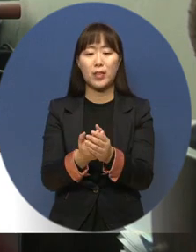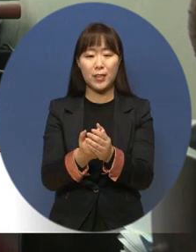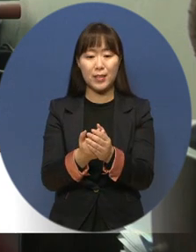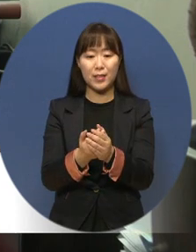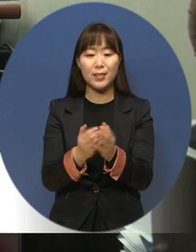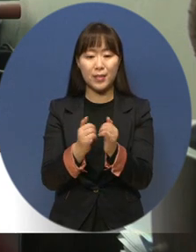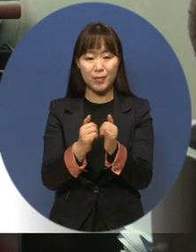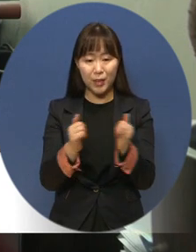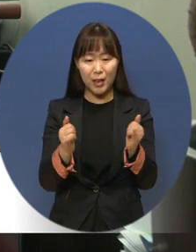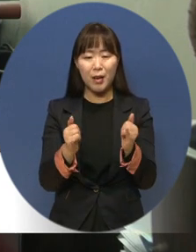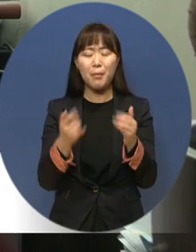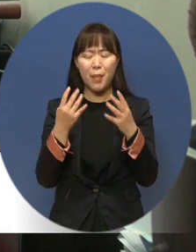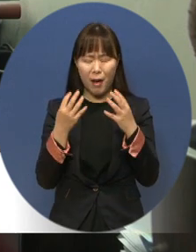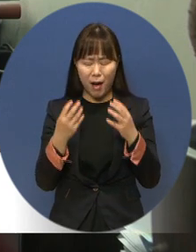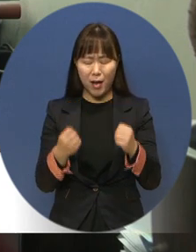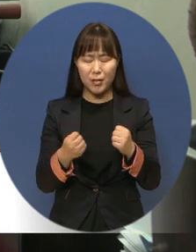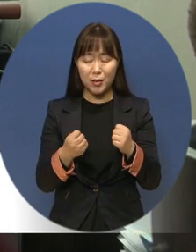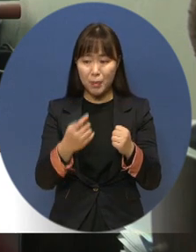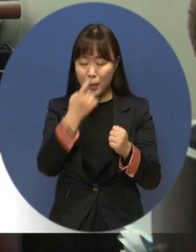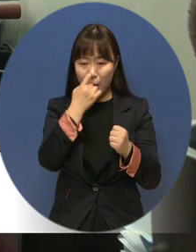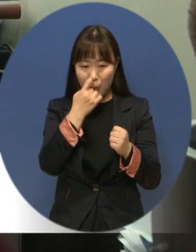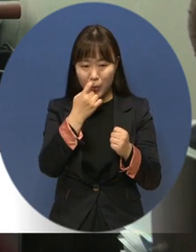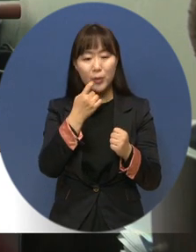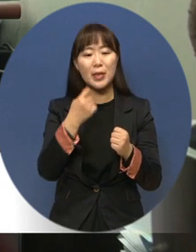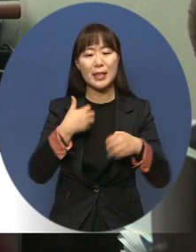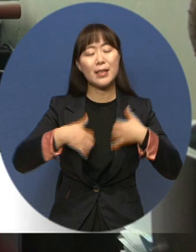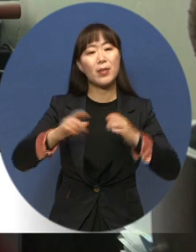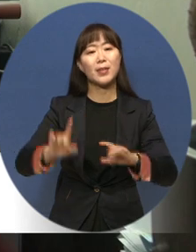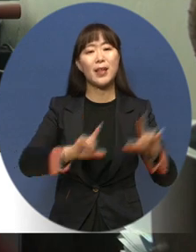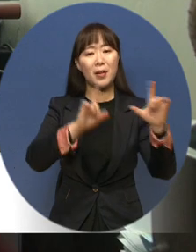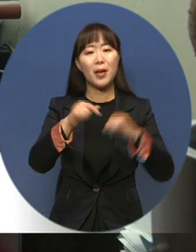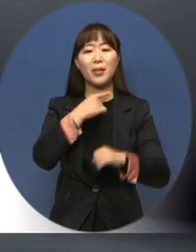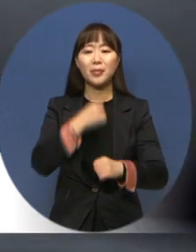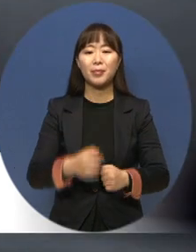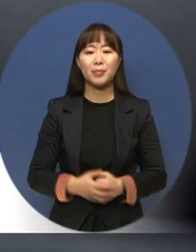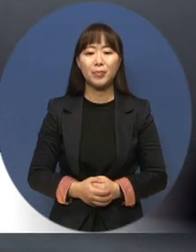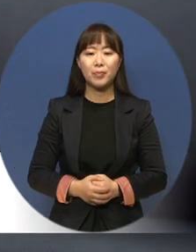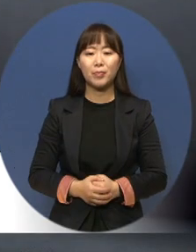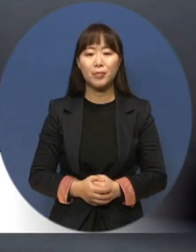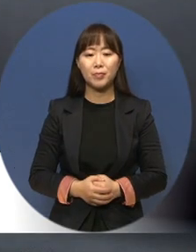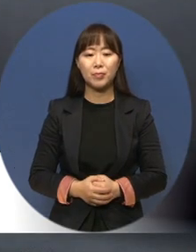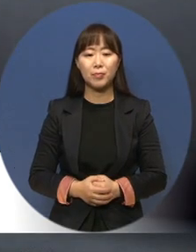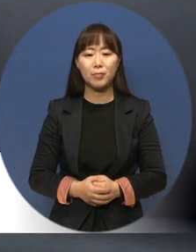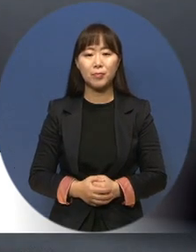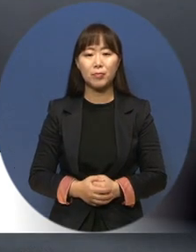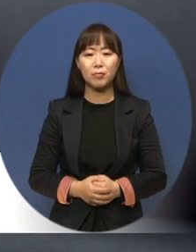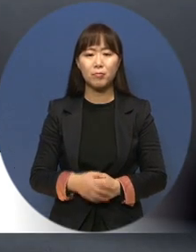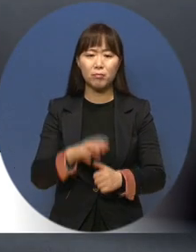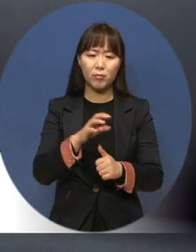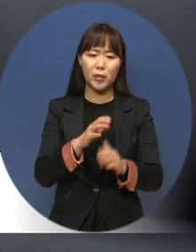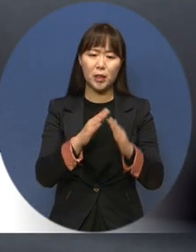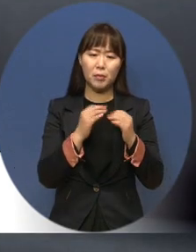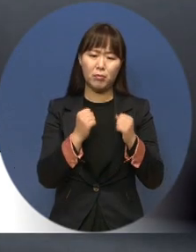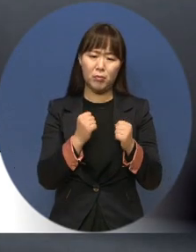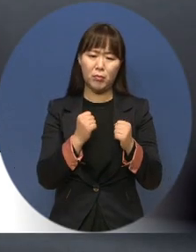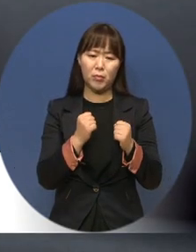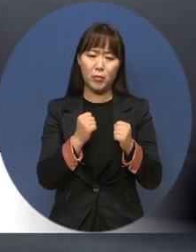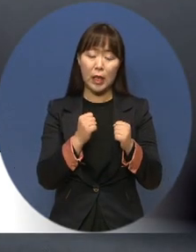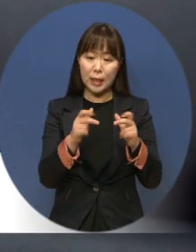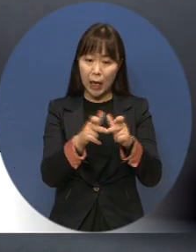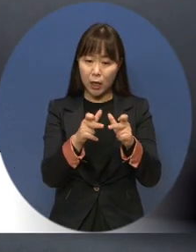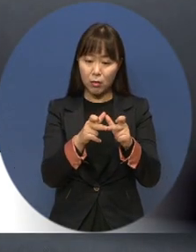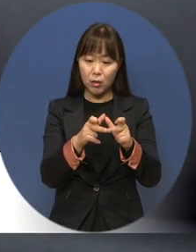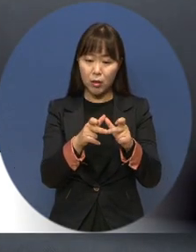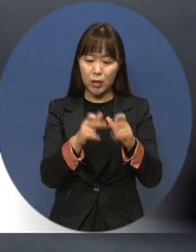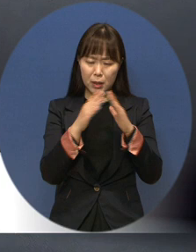친구들이 많은 교육을 받고 즐거운 생활을 했으면 좋겠습니다. 갇혀있고 집에만 있던 장애인들이 정말 바깥으로